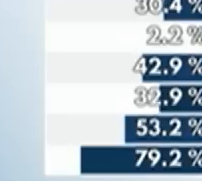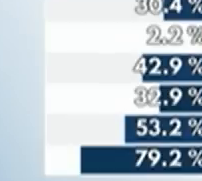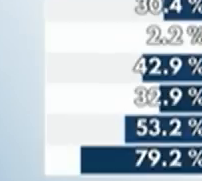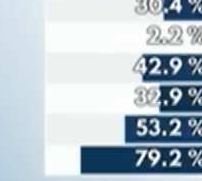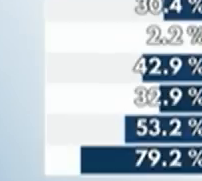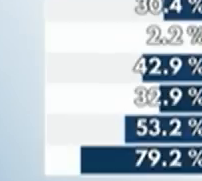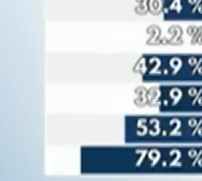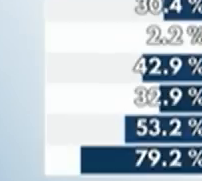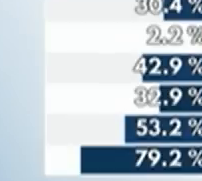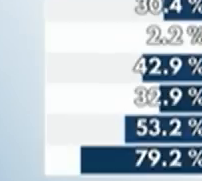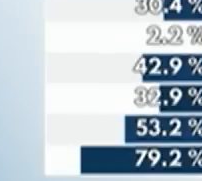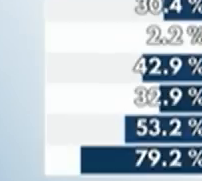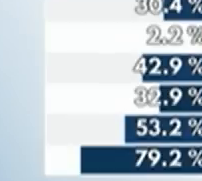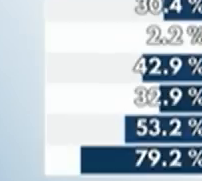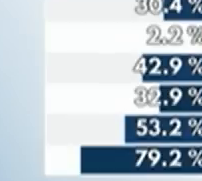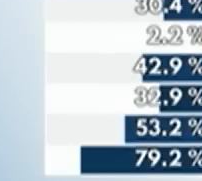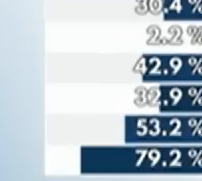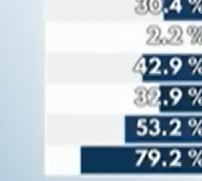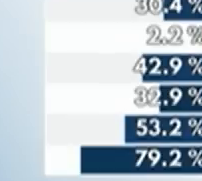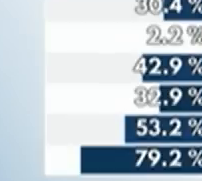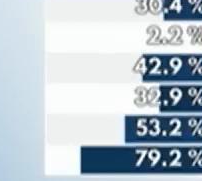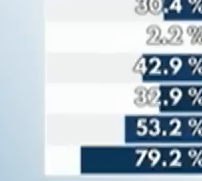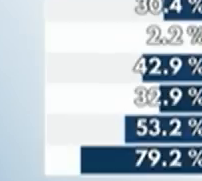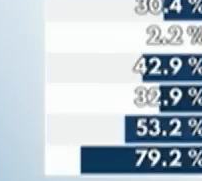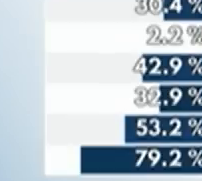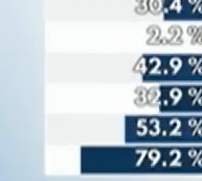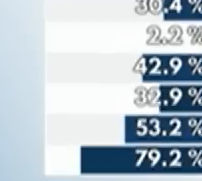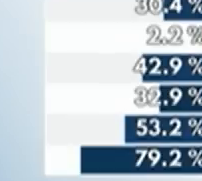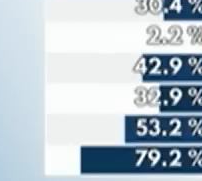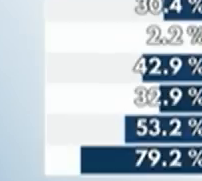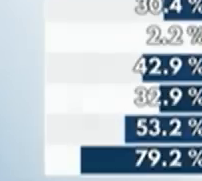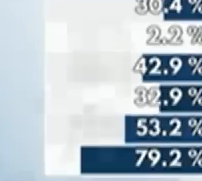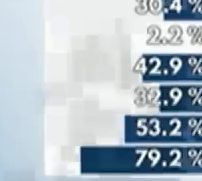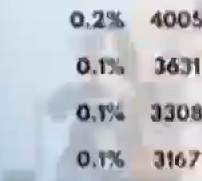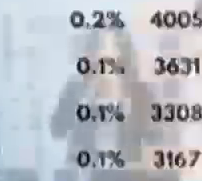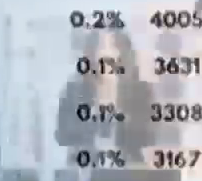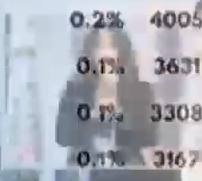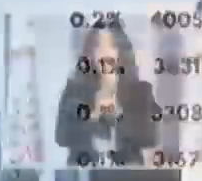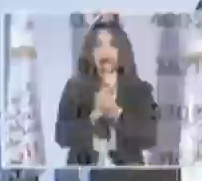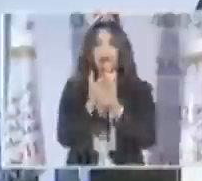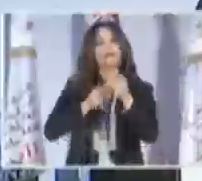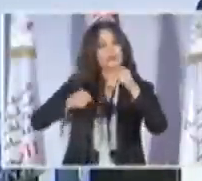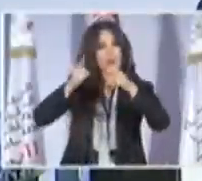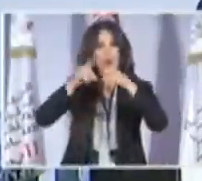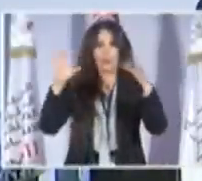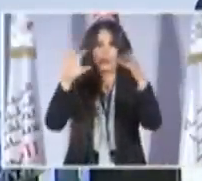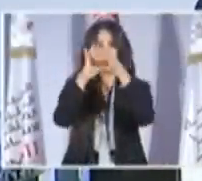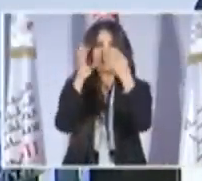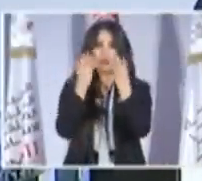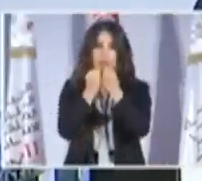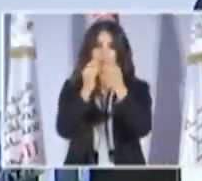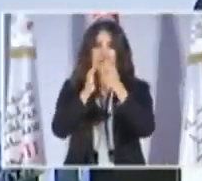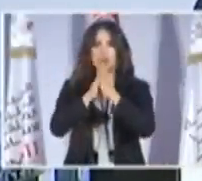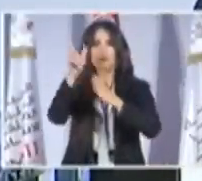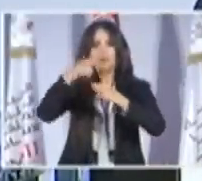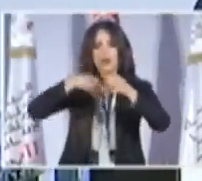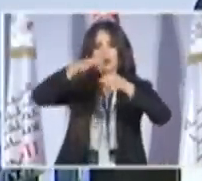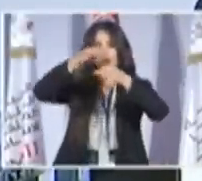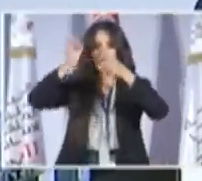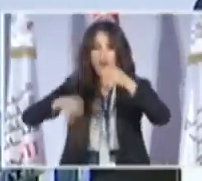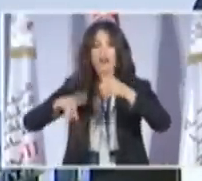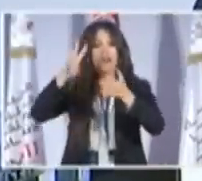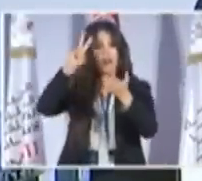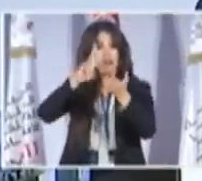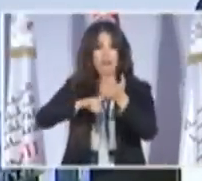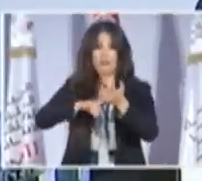عموما بالنظر الى المخالفه في حد ذاتها ولكن ايضا في علاقتها بالنتائج الواقعيه